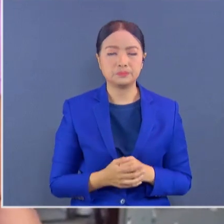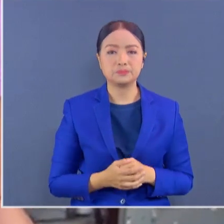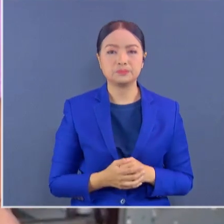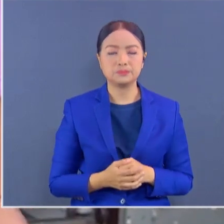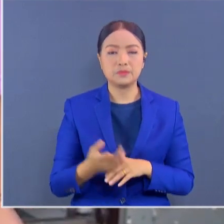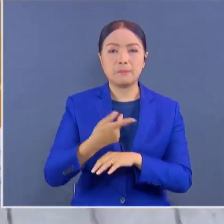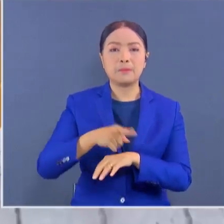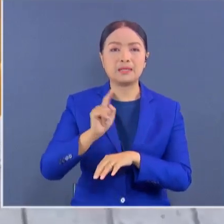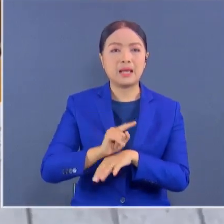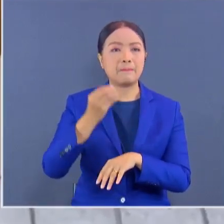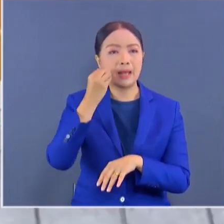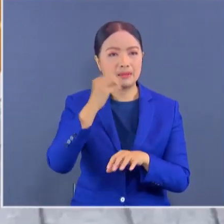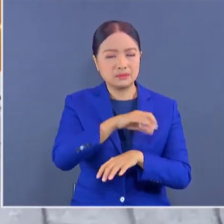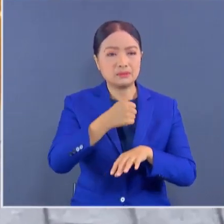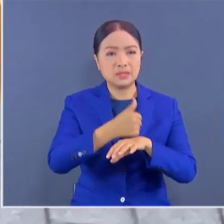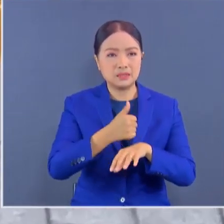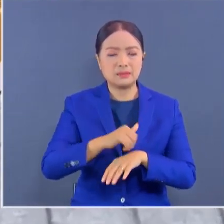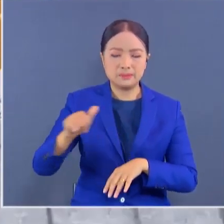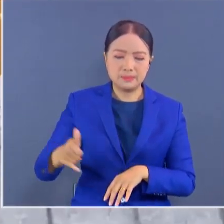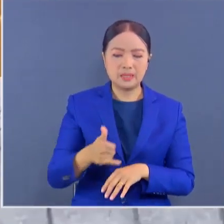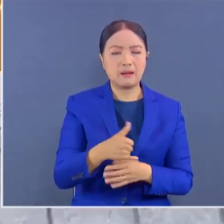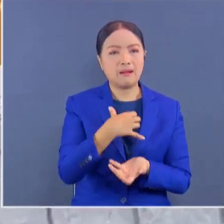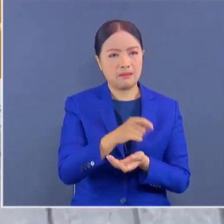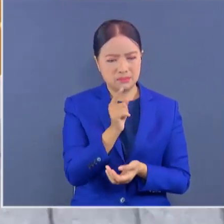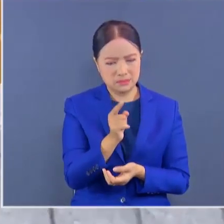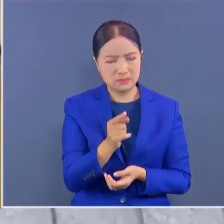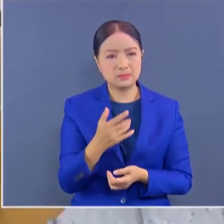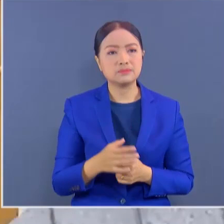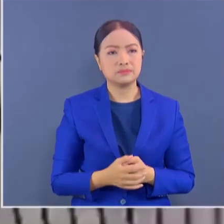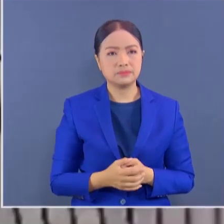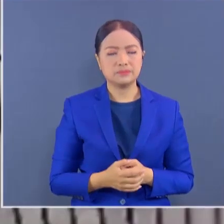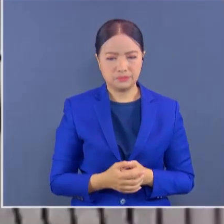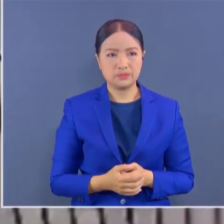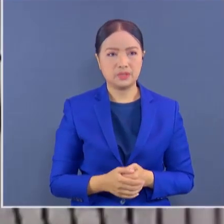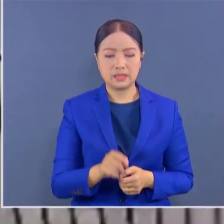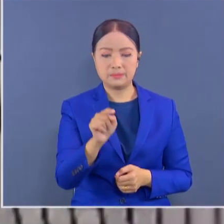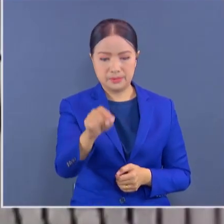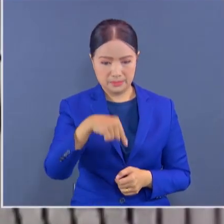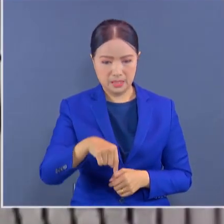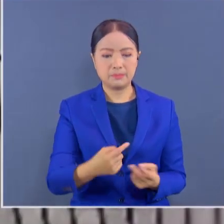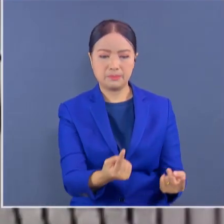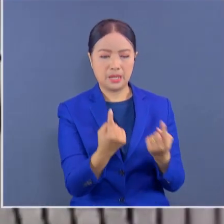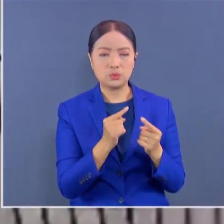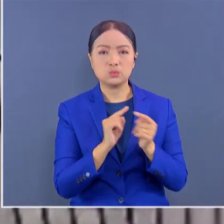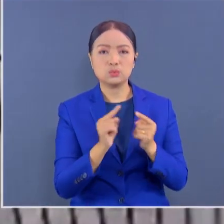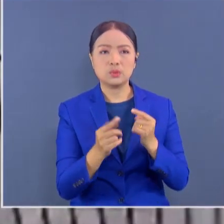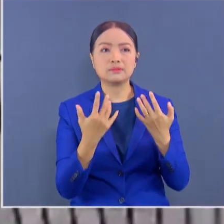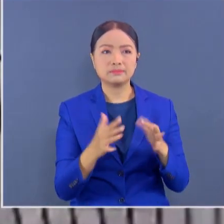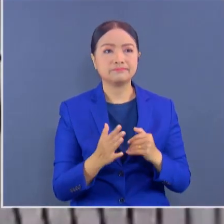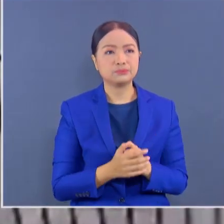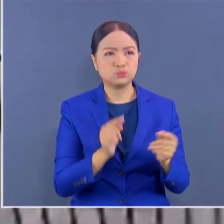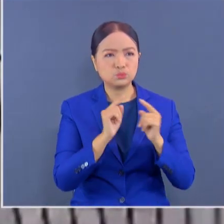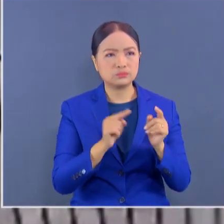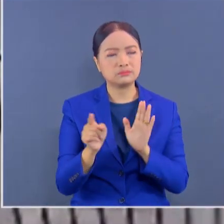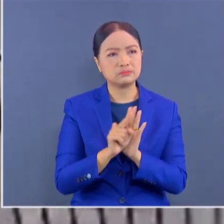างประธานหมู่บ้านล่าสุดเข้ามาให้ข้อมูลค่ะบอกจริงๆเนี่ยเคยเรียกทั้งสองฝ่ายมาพูดคุยกันแล้วนะคะคุยกันมาห